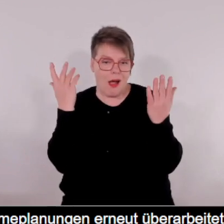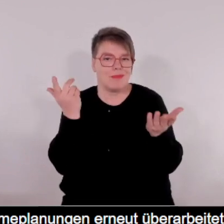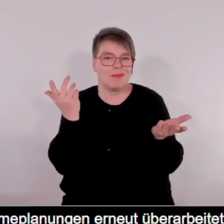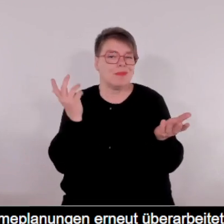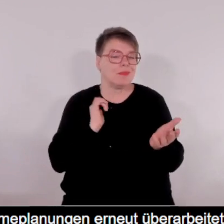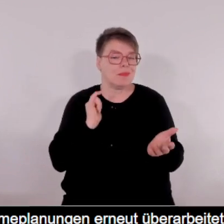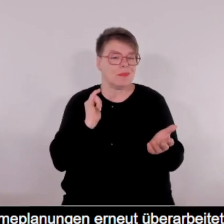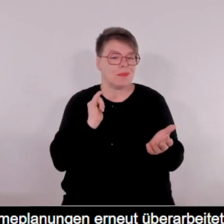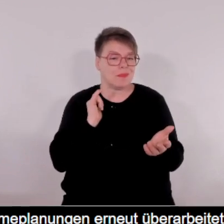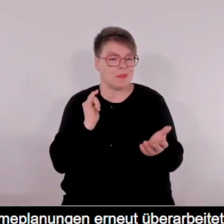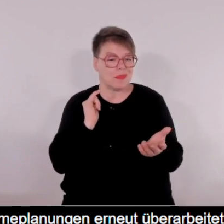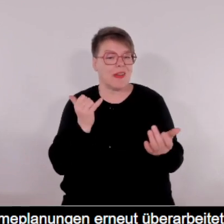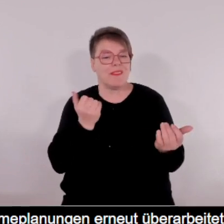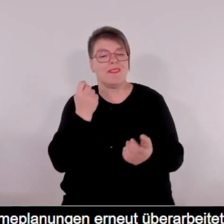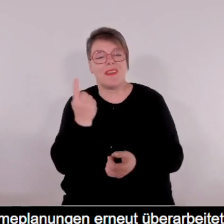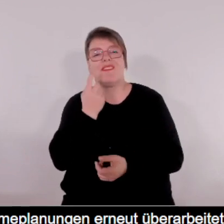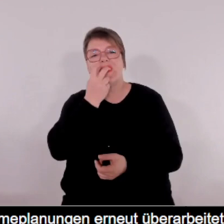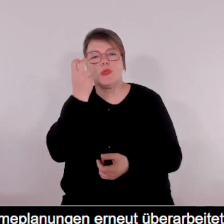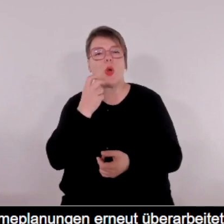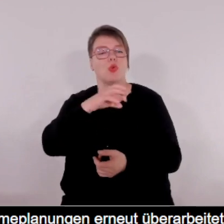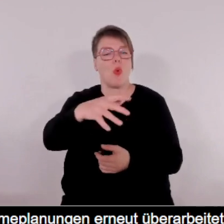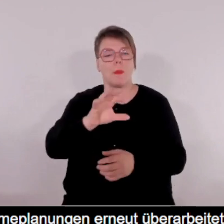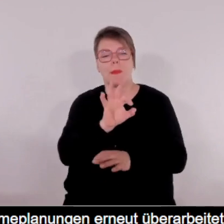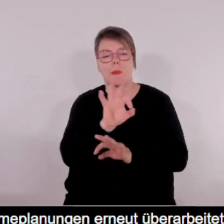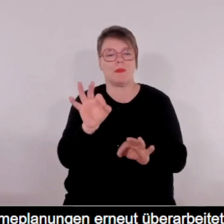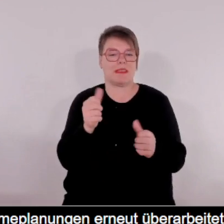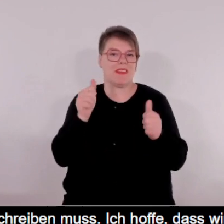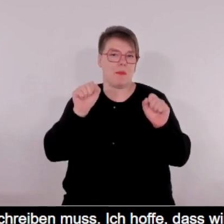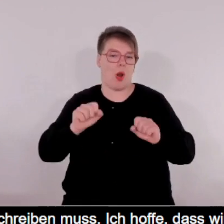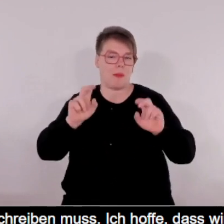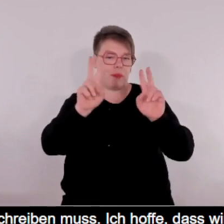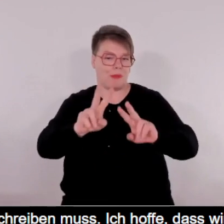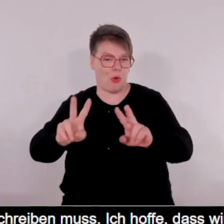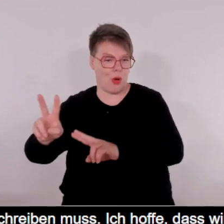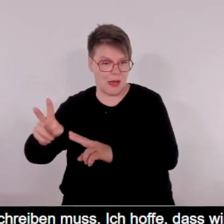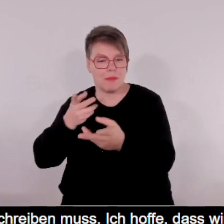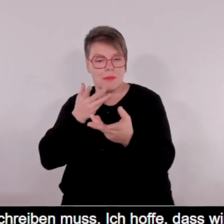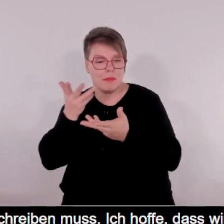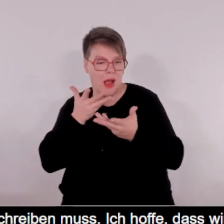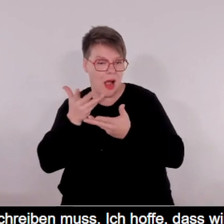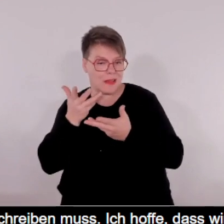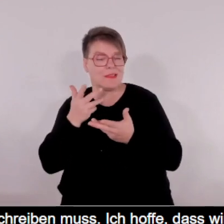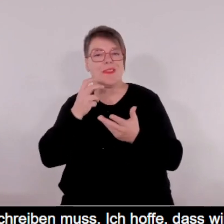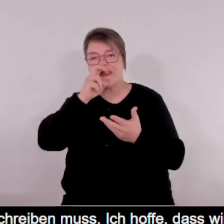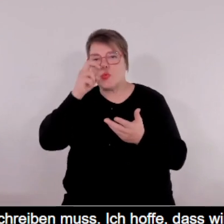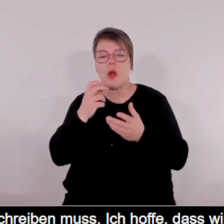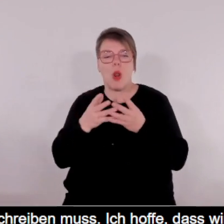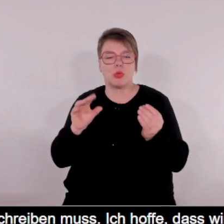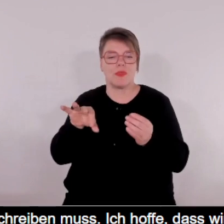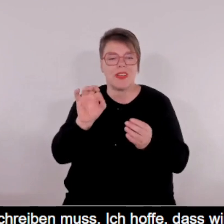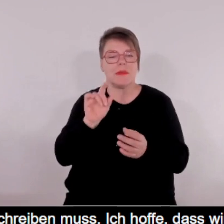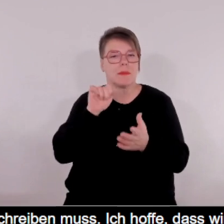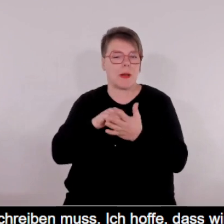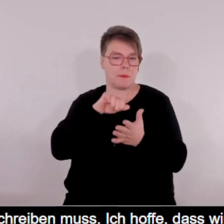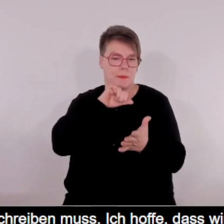Hausbesitzer ja auch genötigt werden, muss man fast sagen, am Ende ihre Heizung auf 65 Prozent mindestens